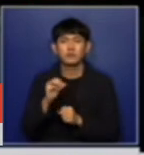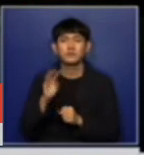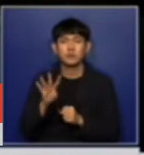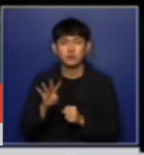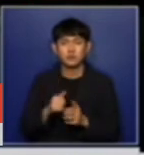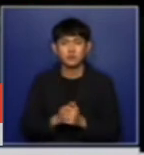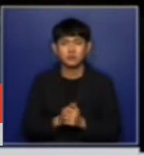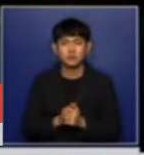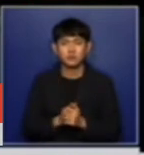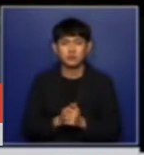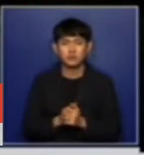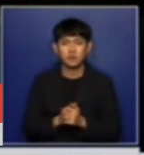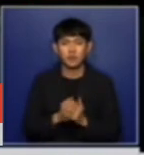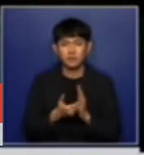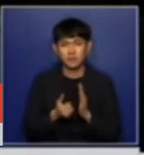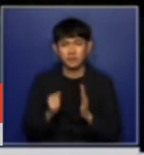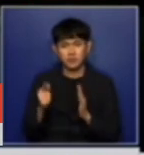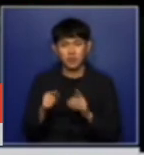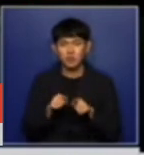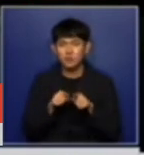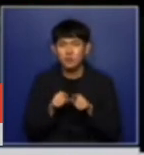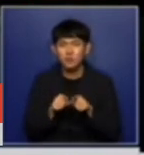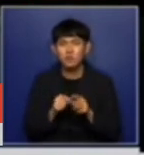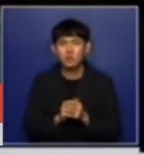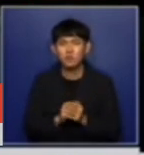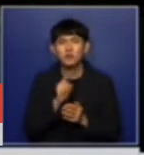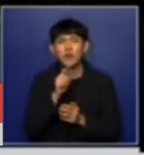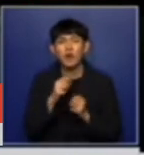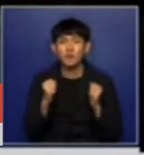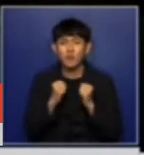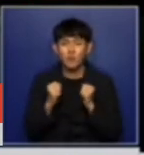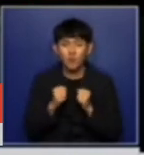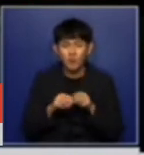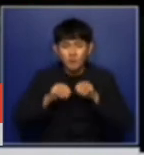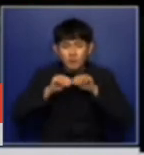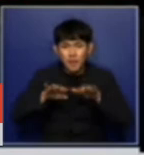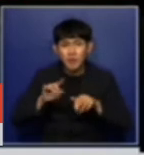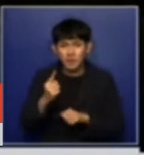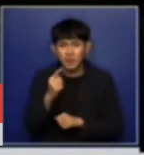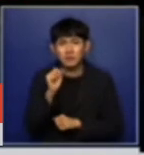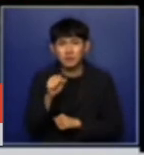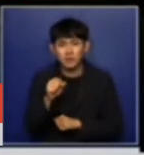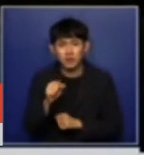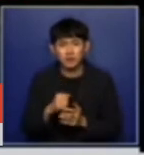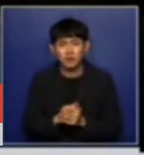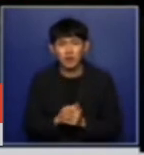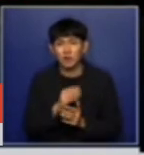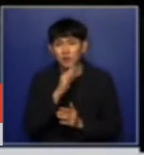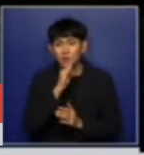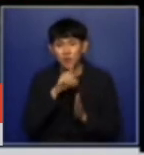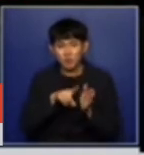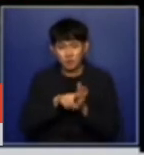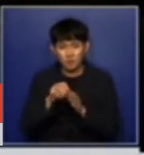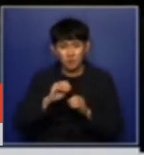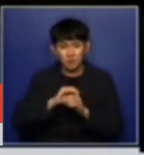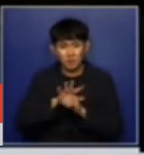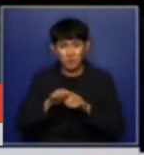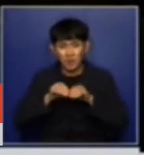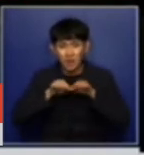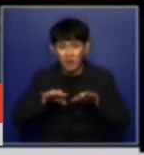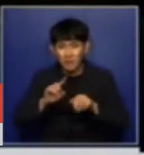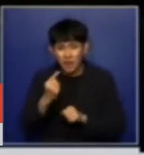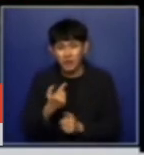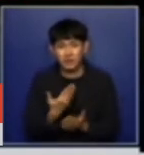64ควบคู่กันไปถามว่าท่านกลัวระบาดใหม่ใช่ไหมครับถ้าระบาดใหม่ใน 40,000 ล้านนี่เอาไม่อยู่